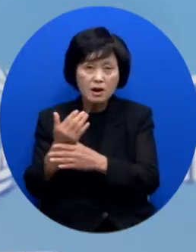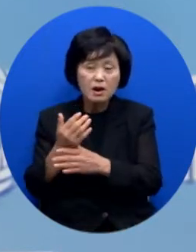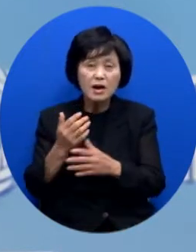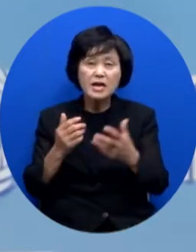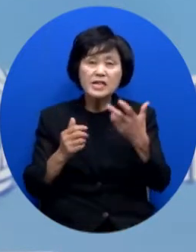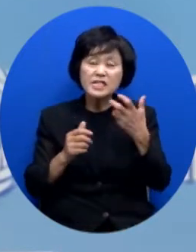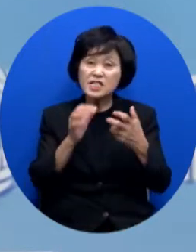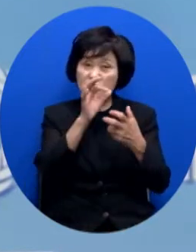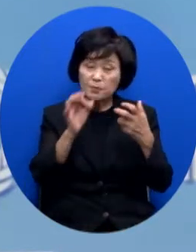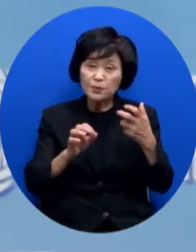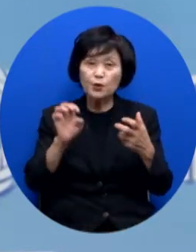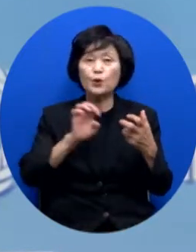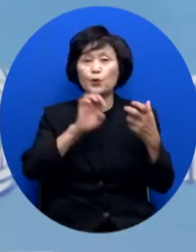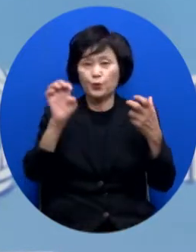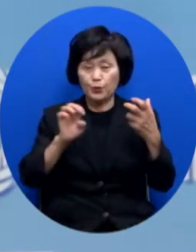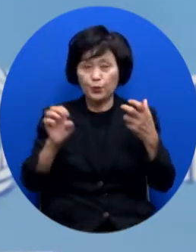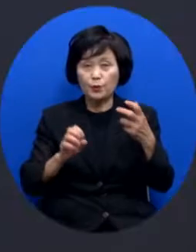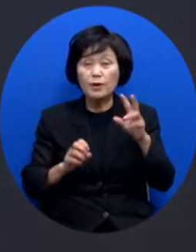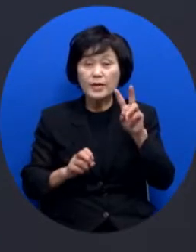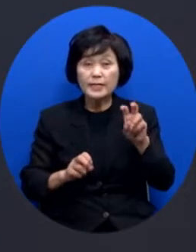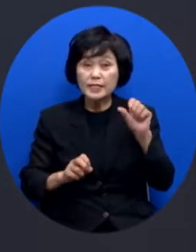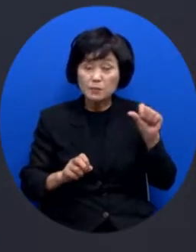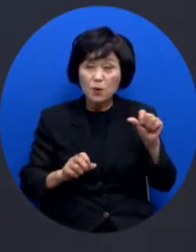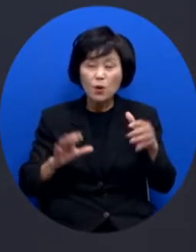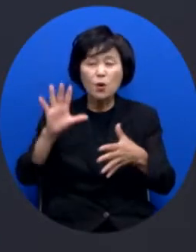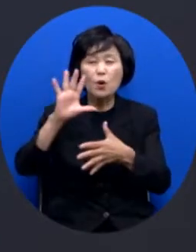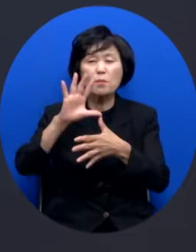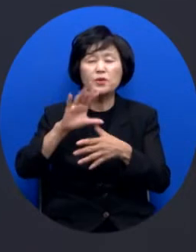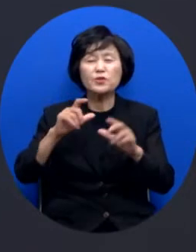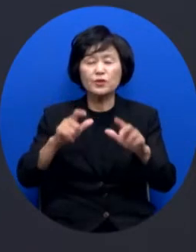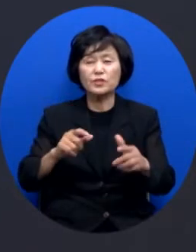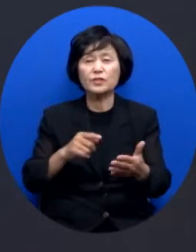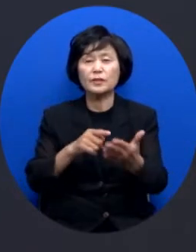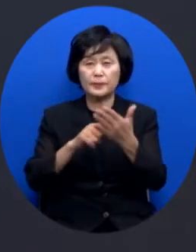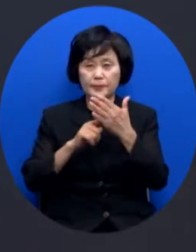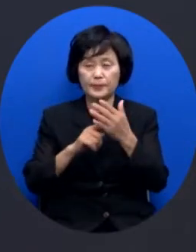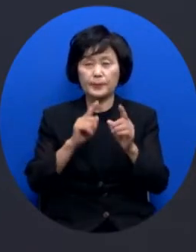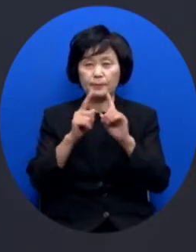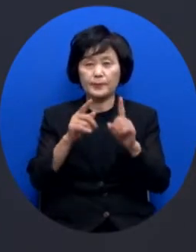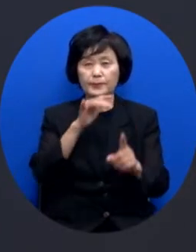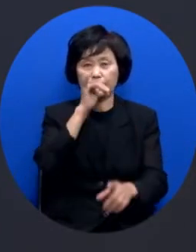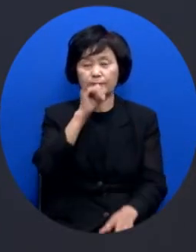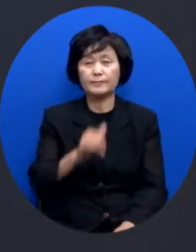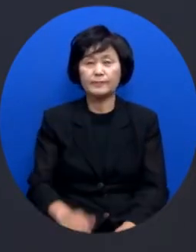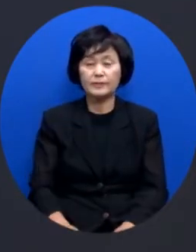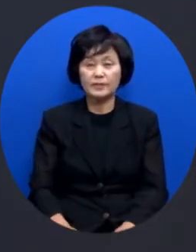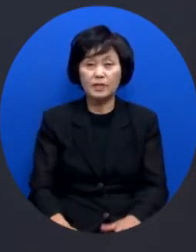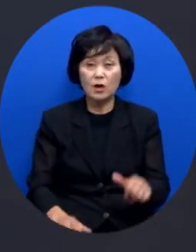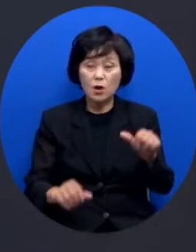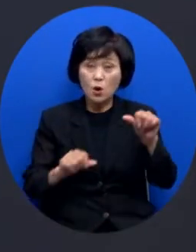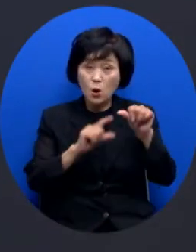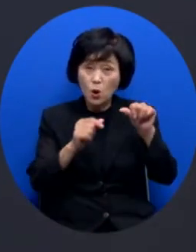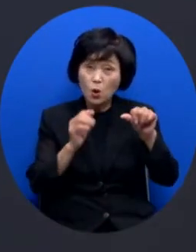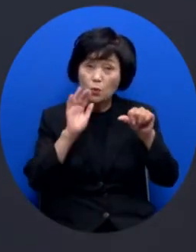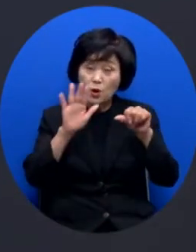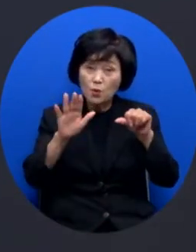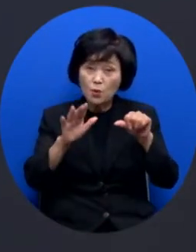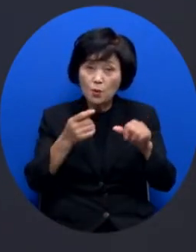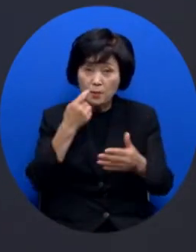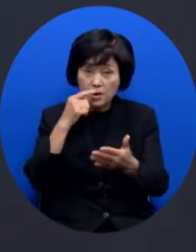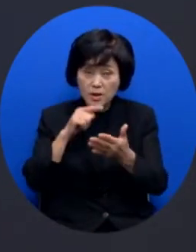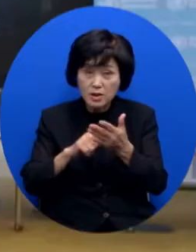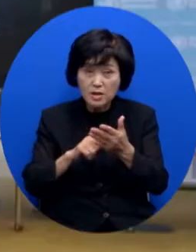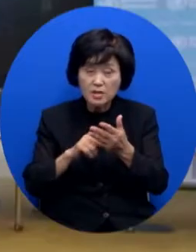70%는 유럽에서, 25%는 미주 지역에서 보고됐다고 설명했습니다. 이어 5월 이후 발견된 원숭이